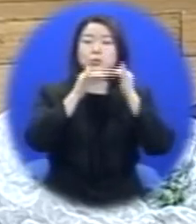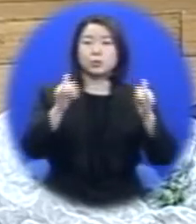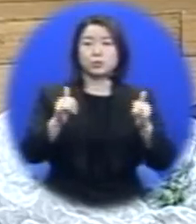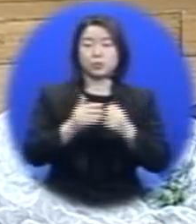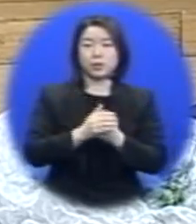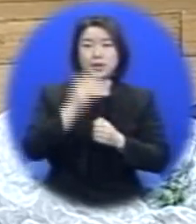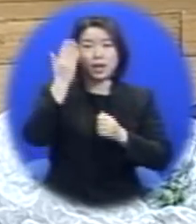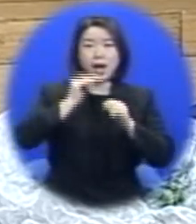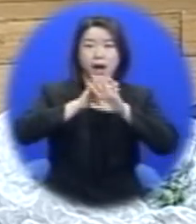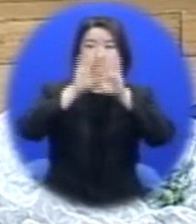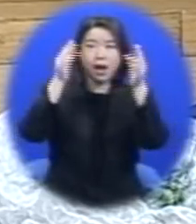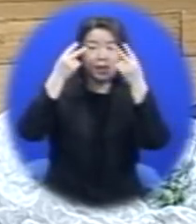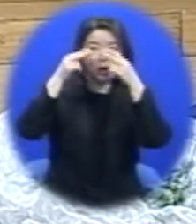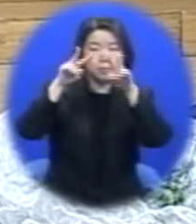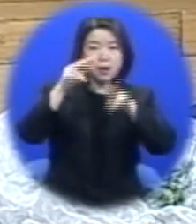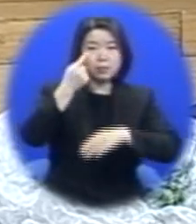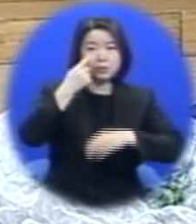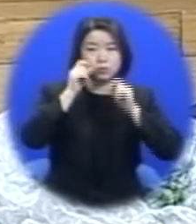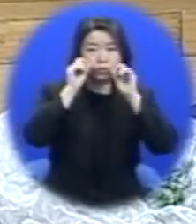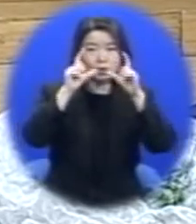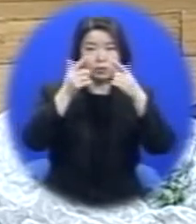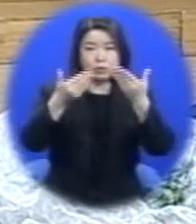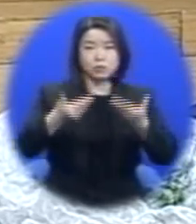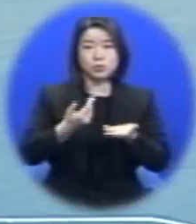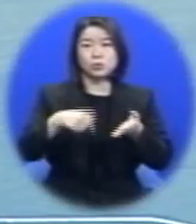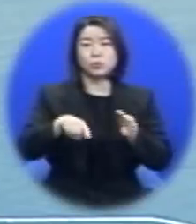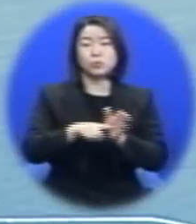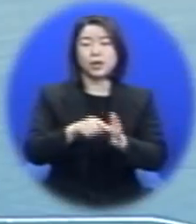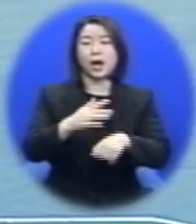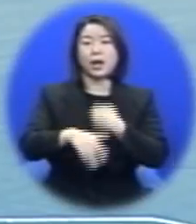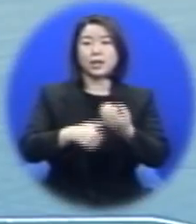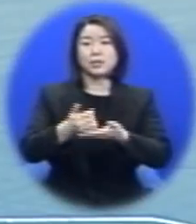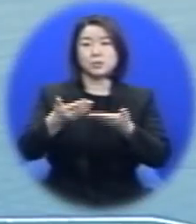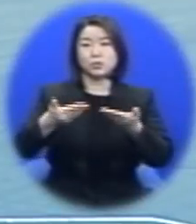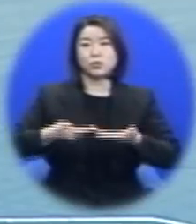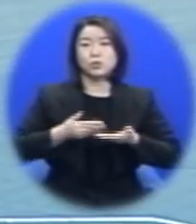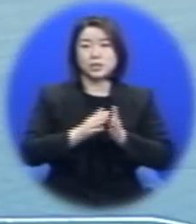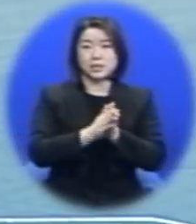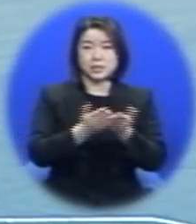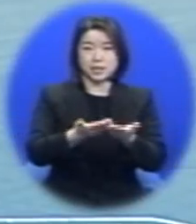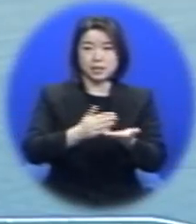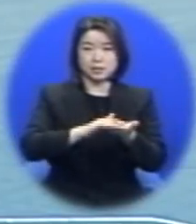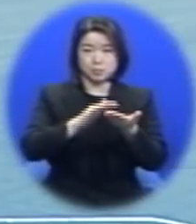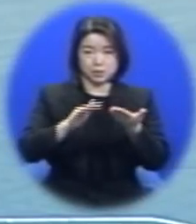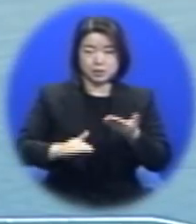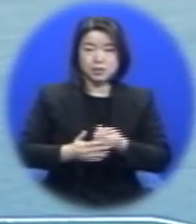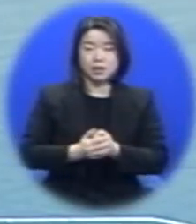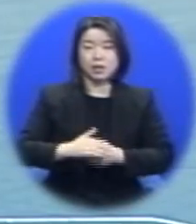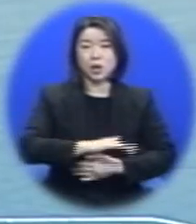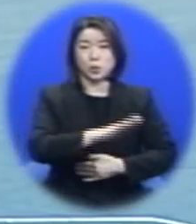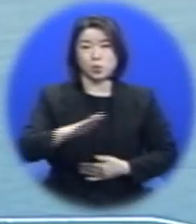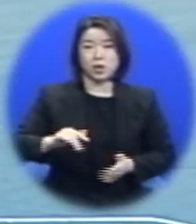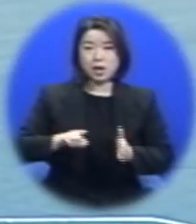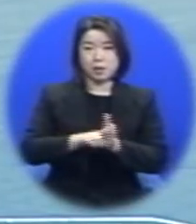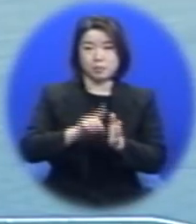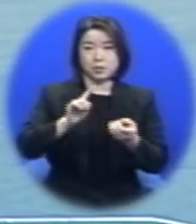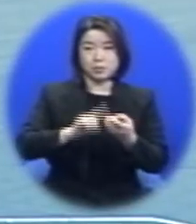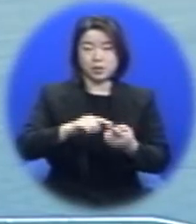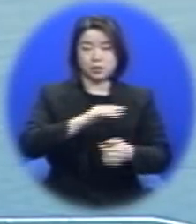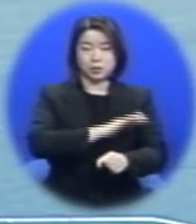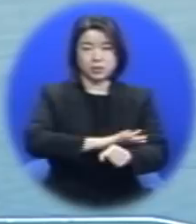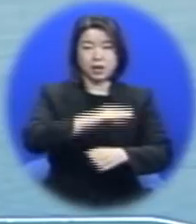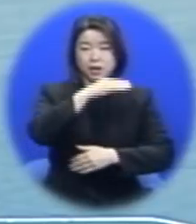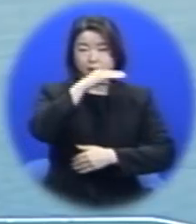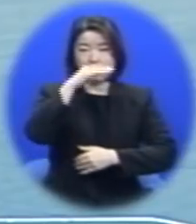바라보는 눈을 열어주려고 하나님이 주신 책입니다. 우리가 믿음으로 제대로 살아가려면